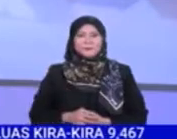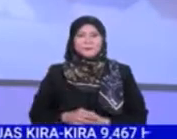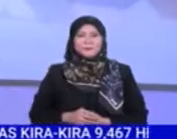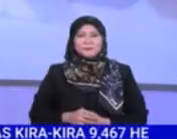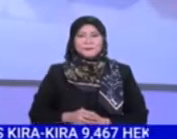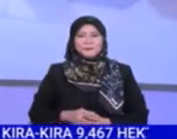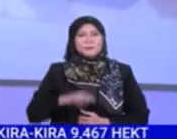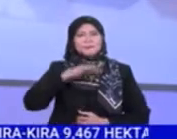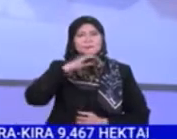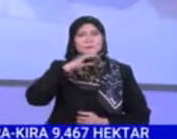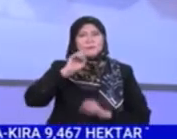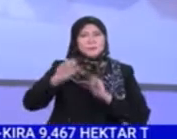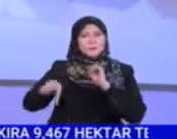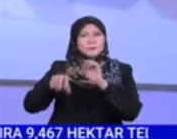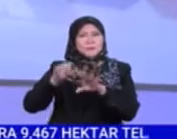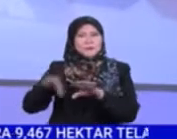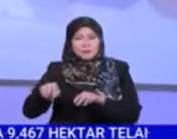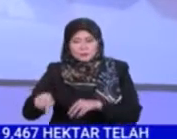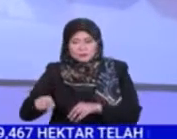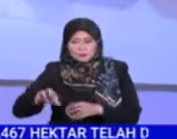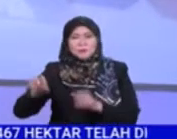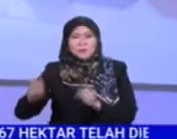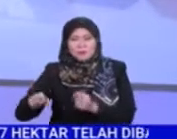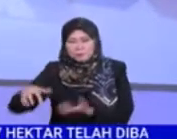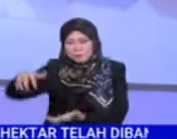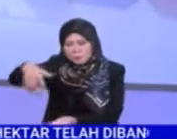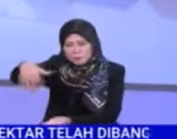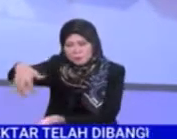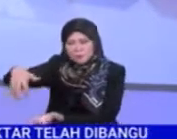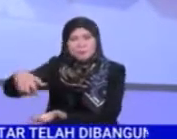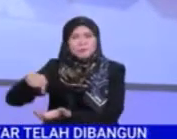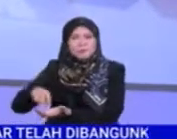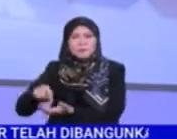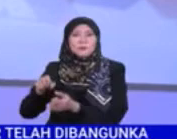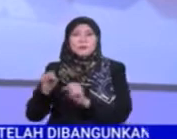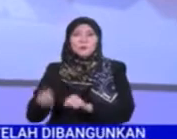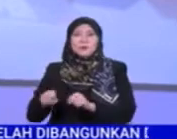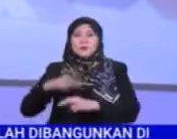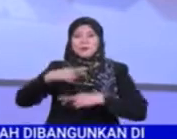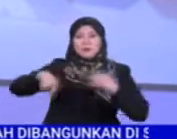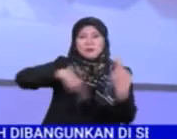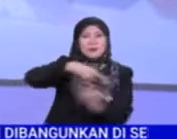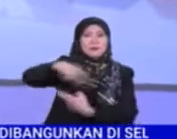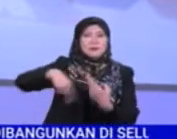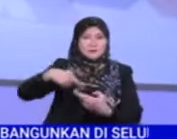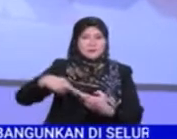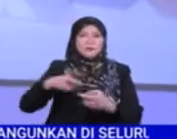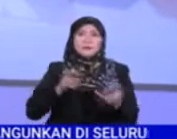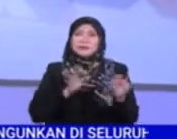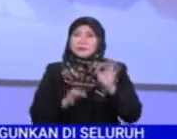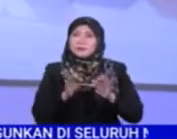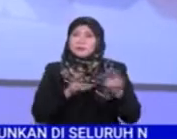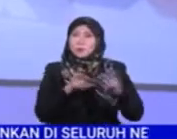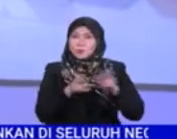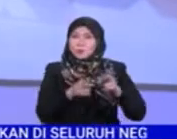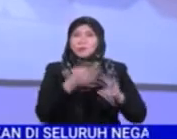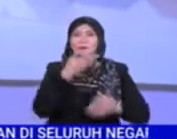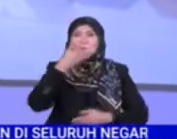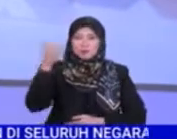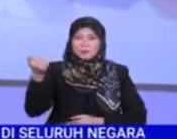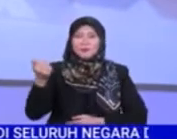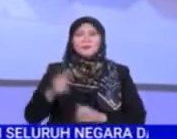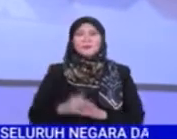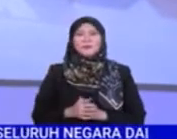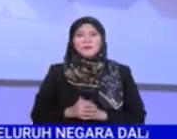Sisa buangan boleh dijadikan sumber pendapatan sekiranya diurus dengan baik. Jika amalan ini terus dipraktikan